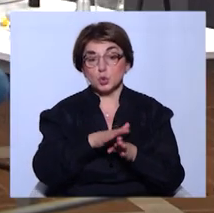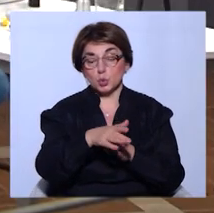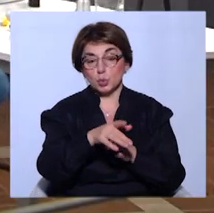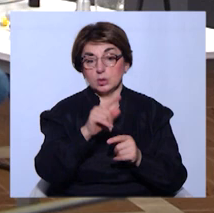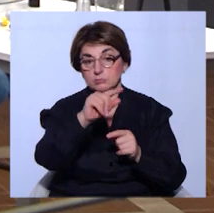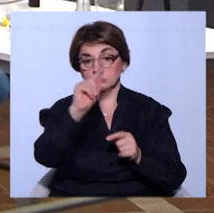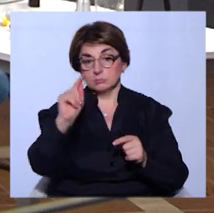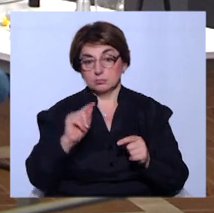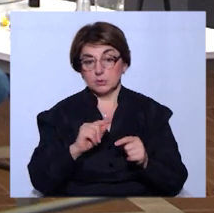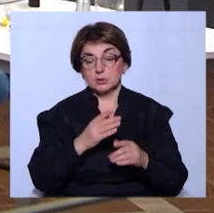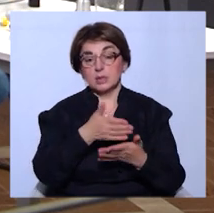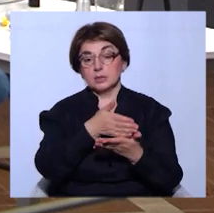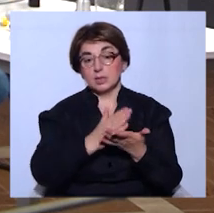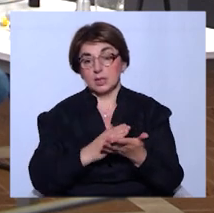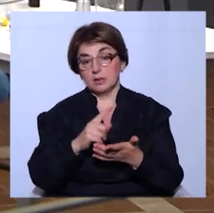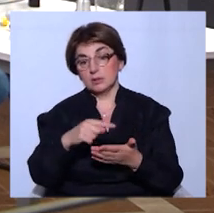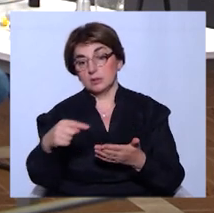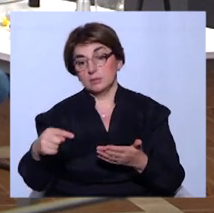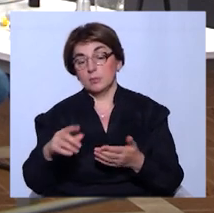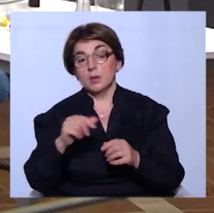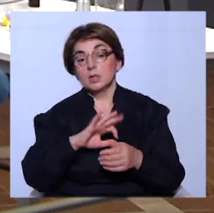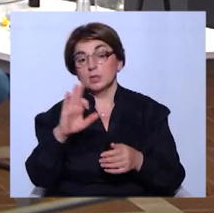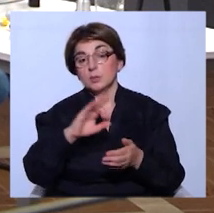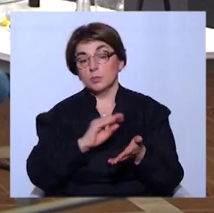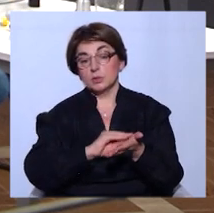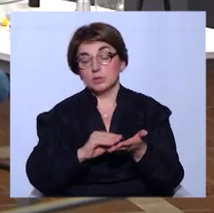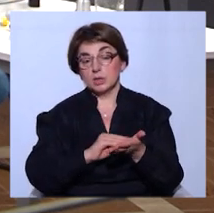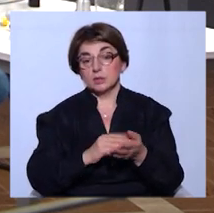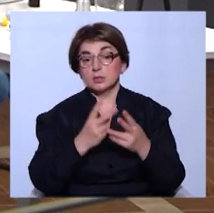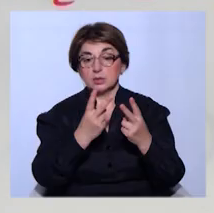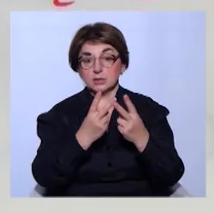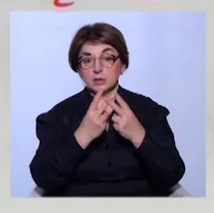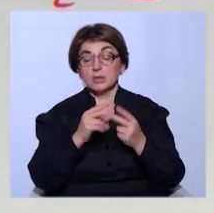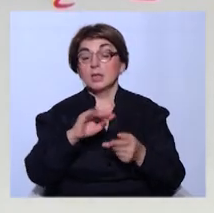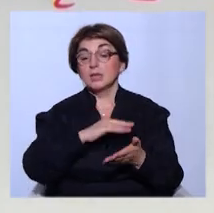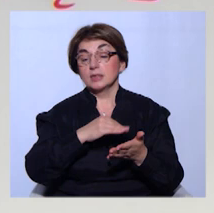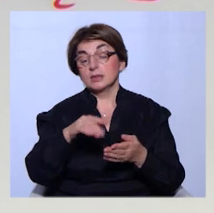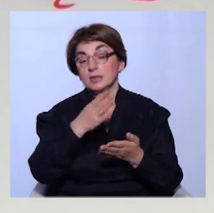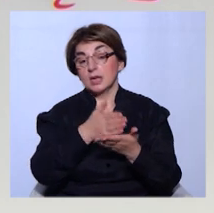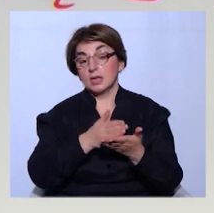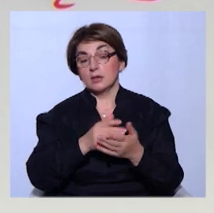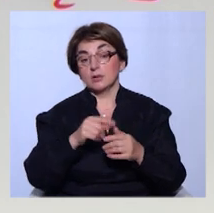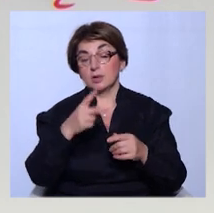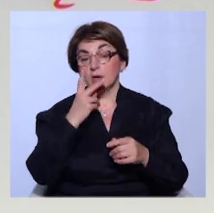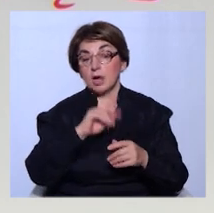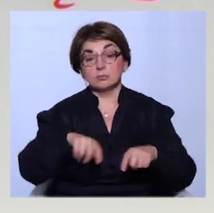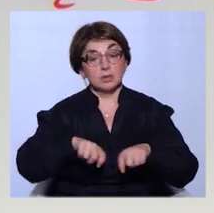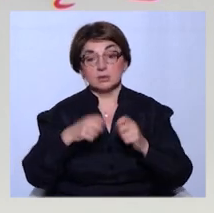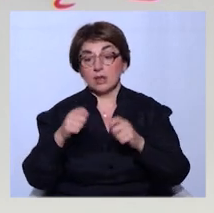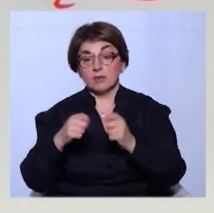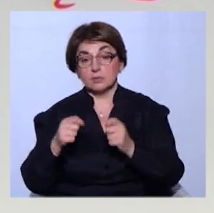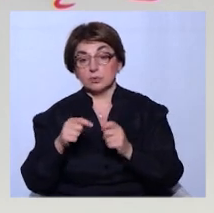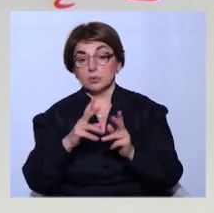ფორმულა და ნახევრად სტრუქტურული ფორმულა. დავაკვირდეთ ნახევრად სტრუქტურულ ფორმულას, არ უნდა დავარღვიოთ